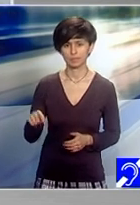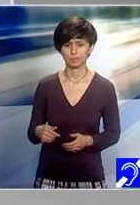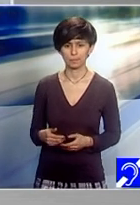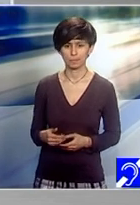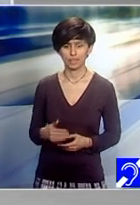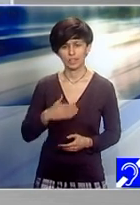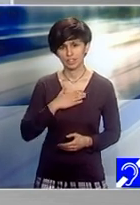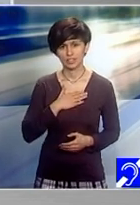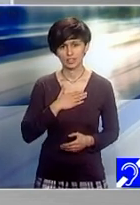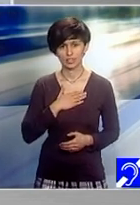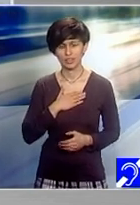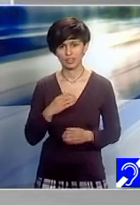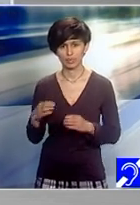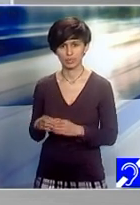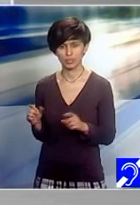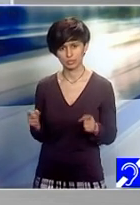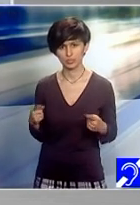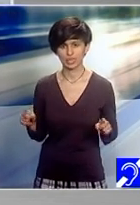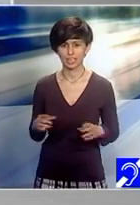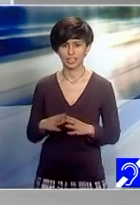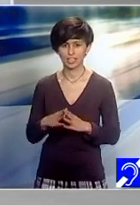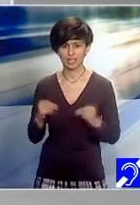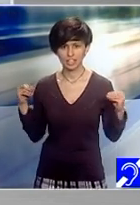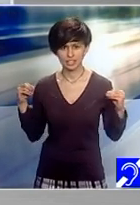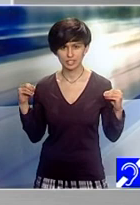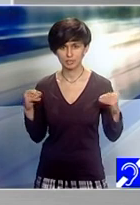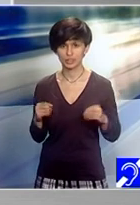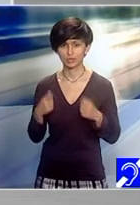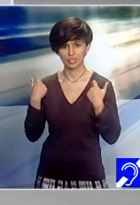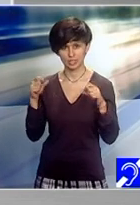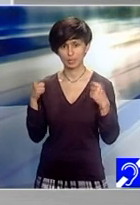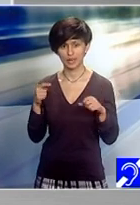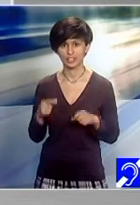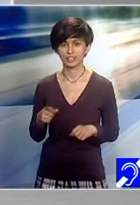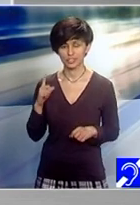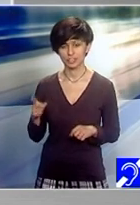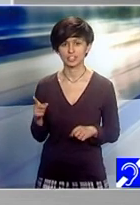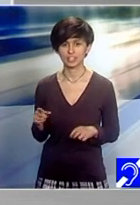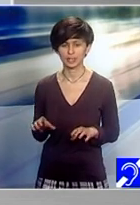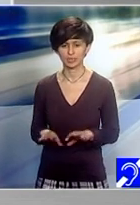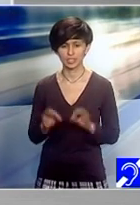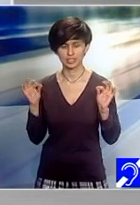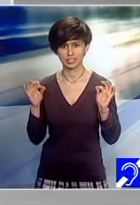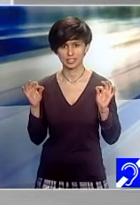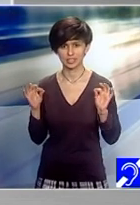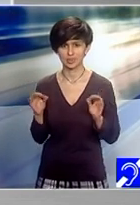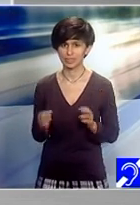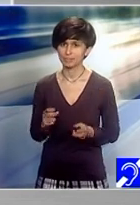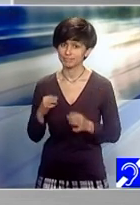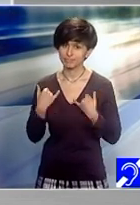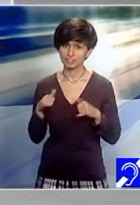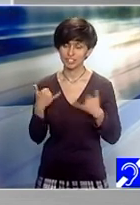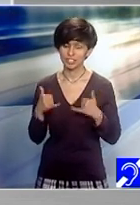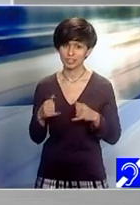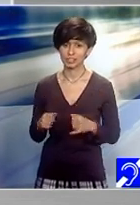și avem niște indicii pe care și trebuia să găsim ce s-a întâmplat cu fanfara respectivă. Și am avut niște etape, niște pași, atelierul a fost susținut de